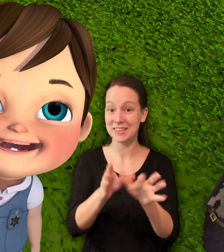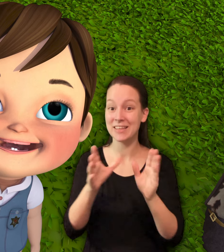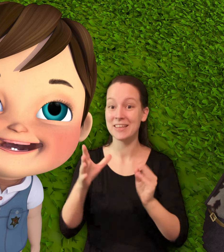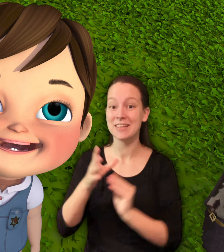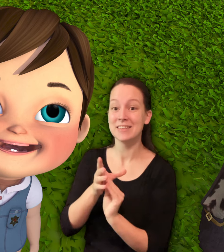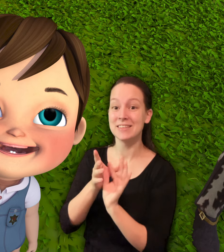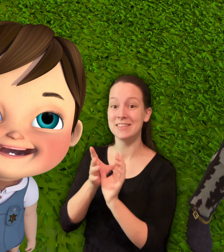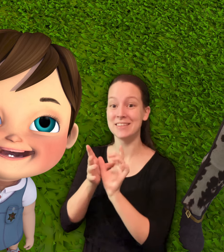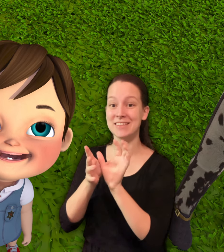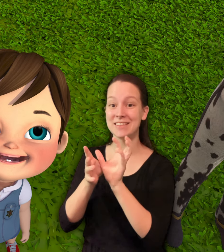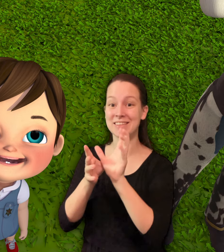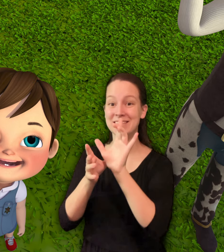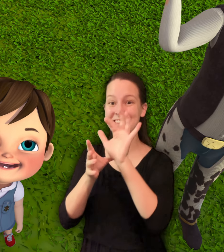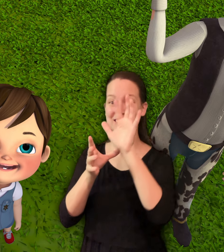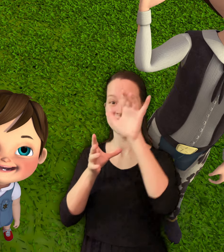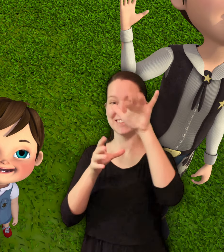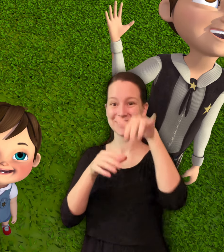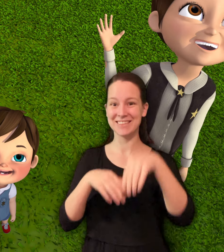ていた